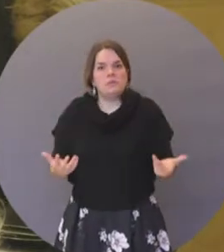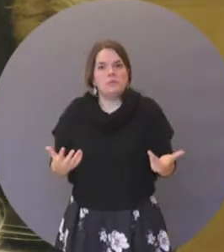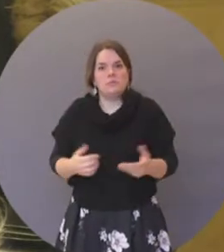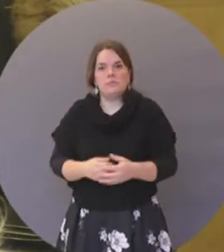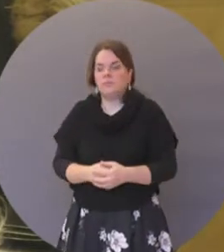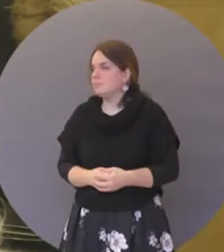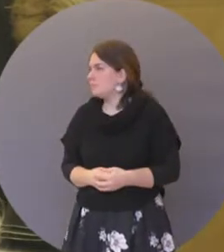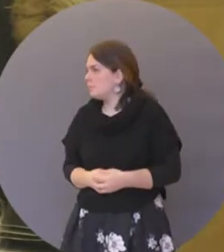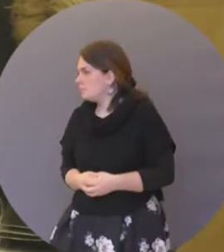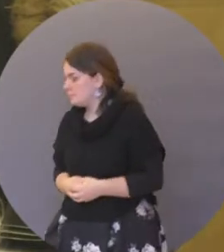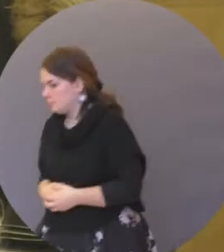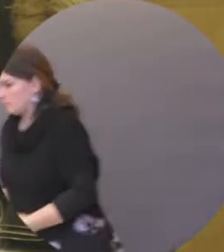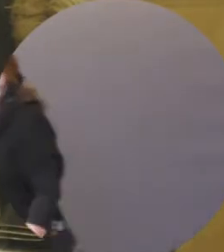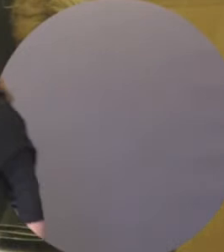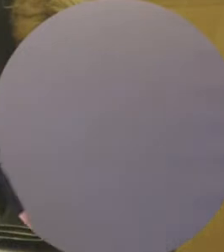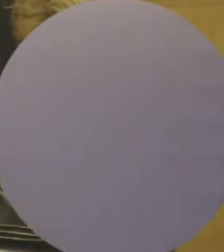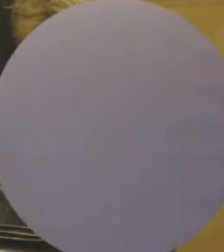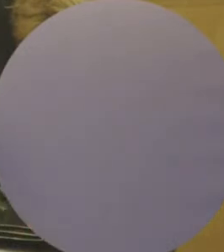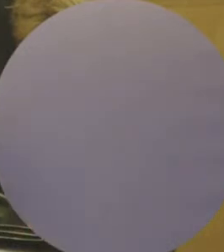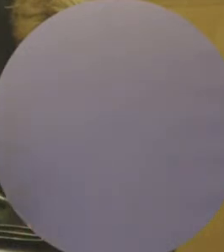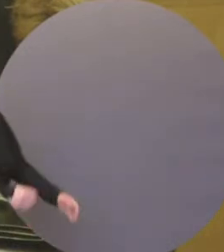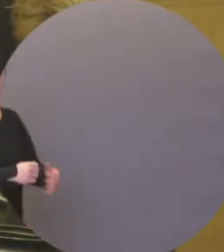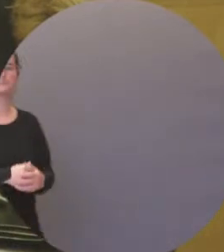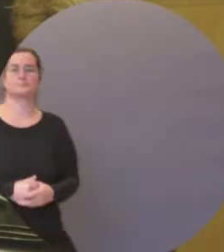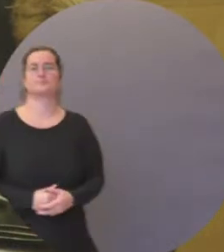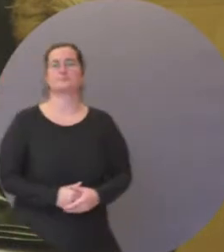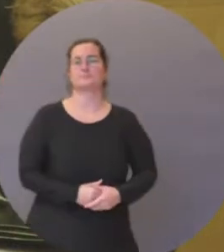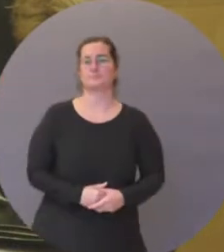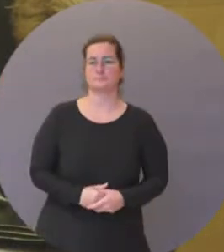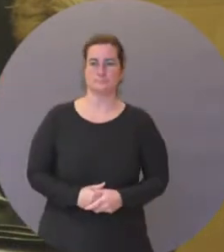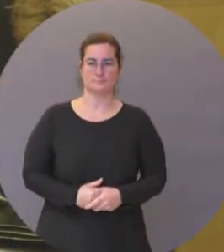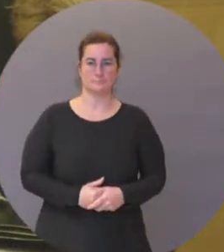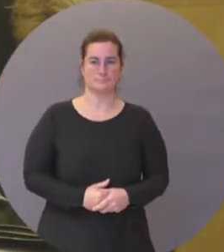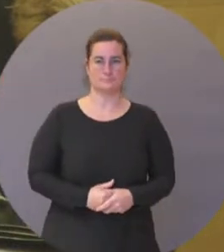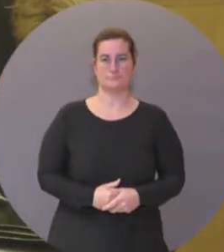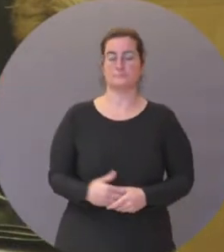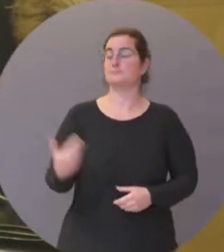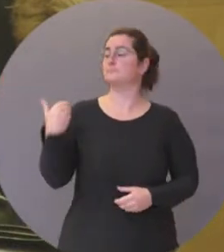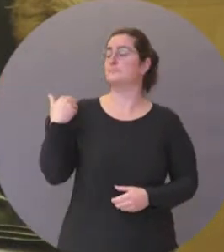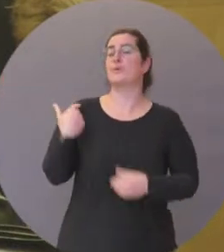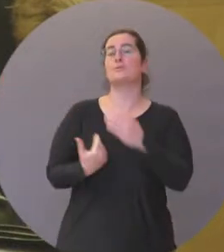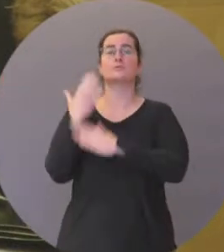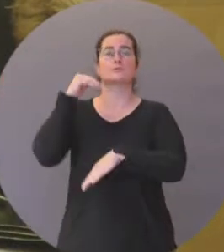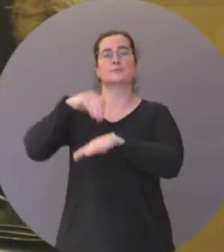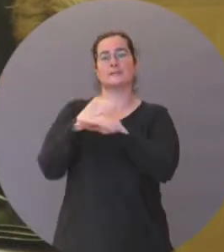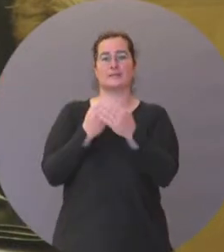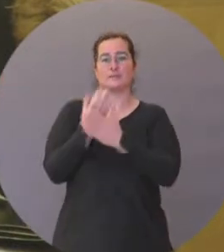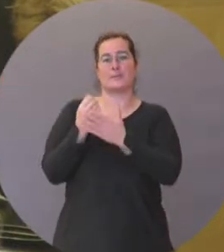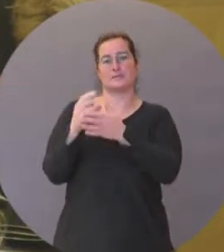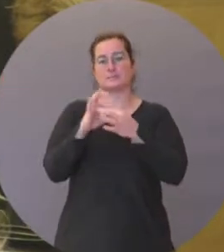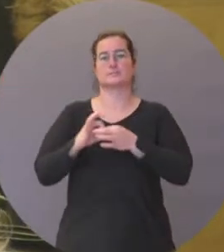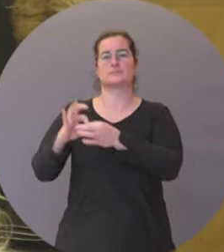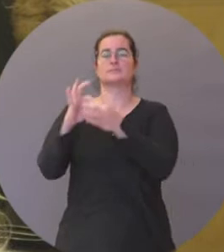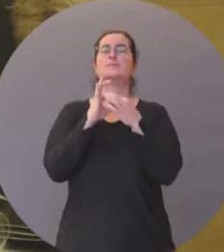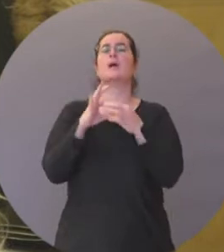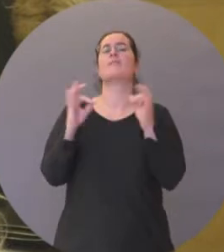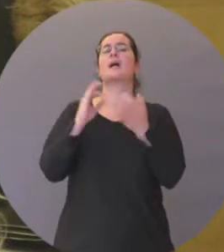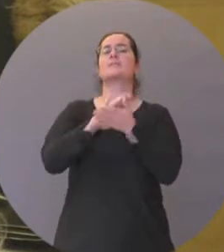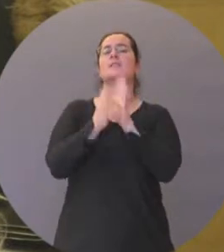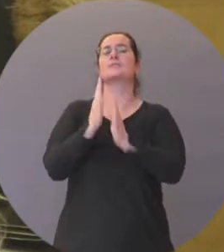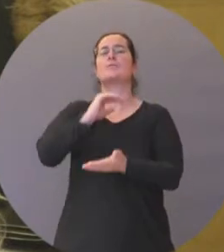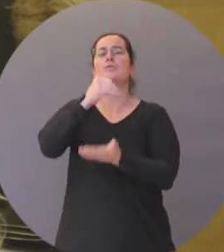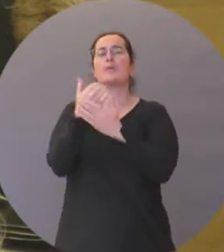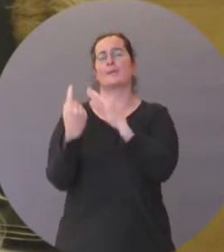autour de la précarité énergétique à l'initiative de l'association stop exclusion et à inédits nous partageions